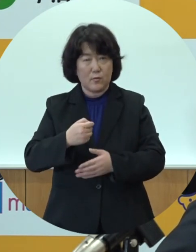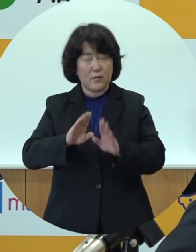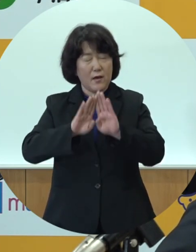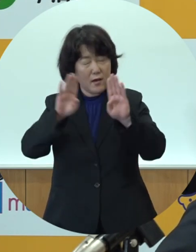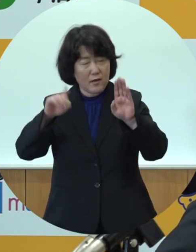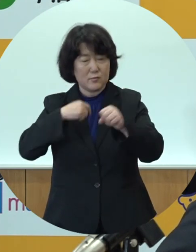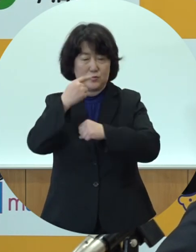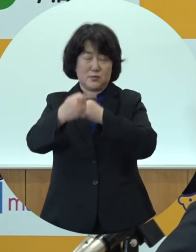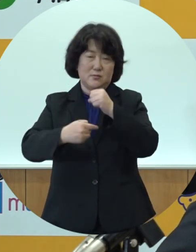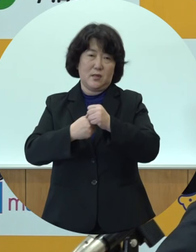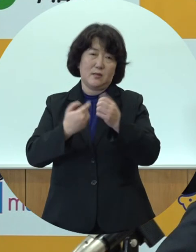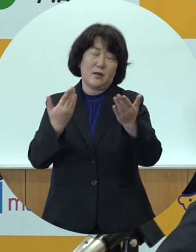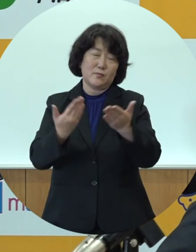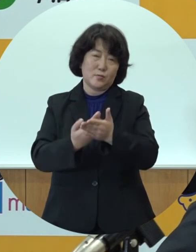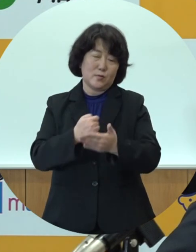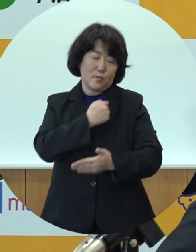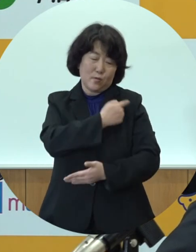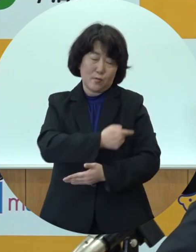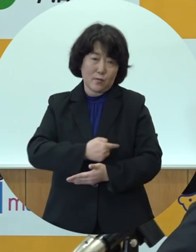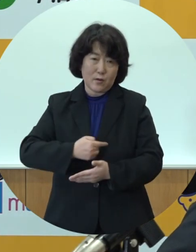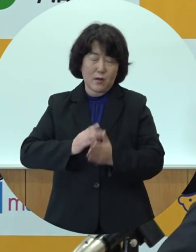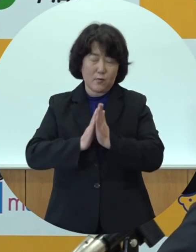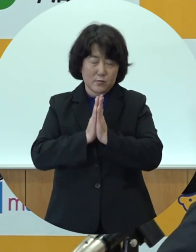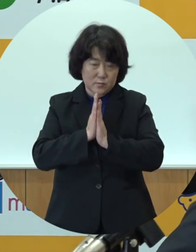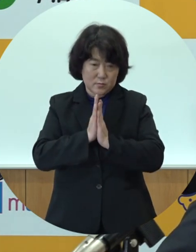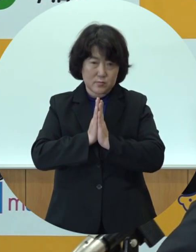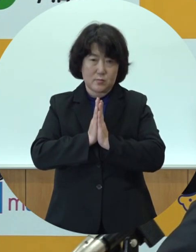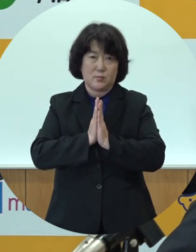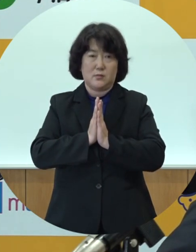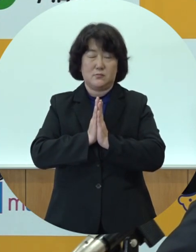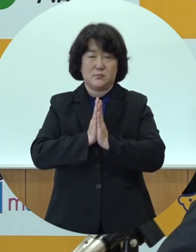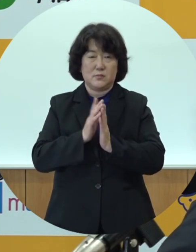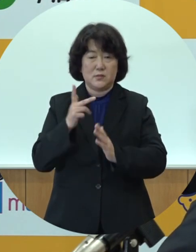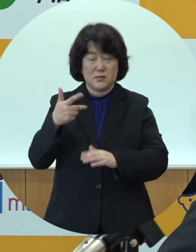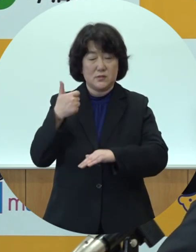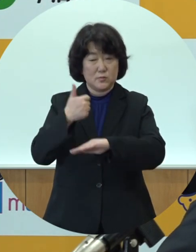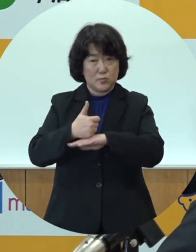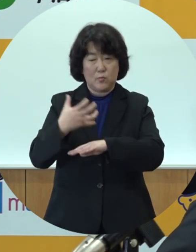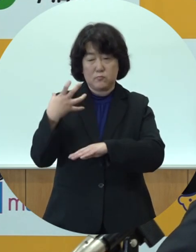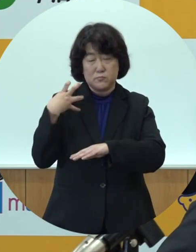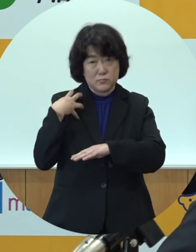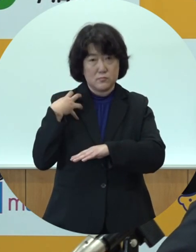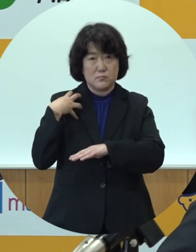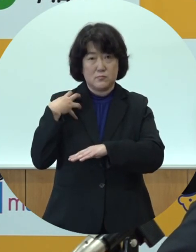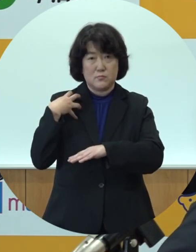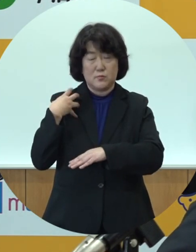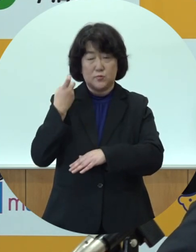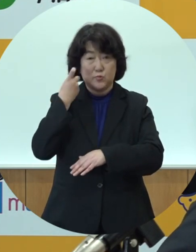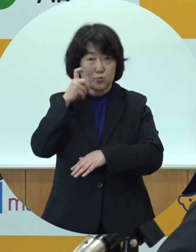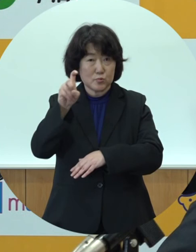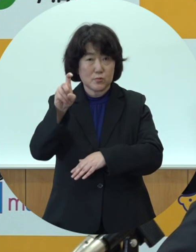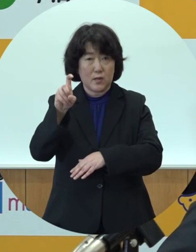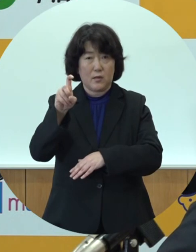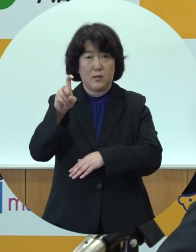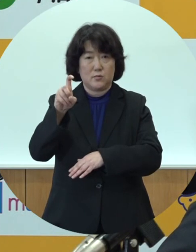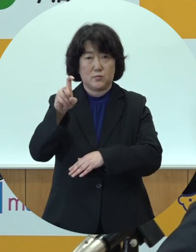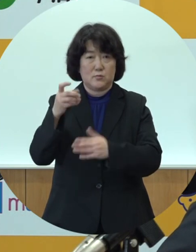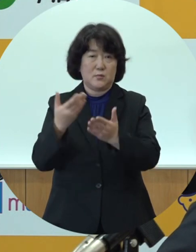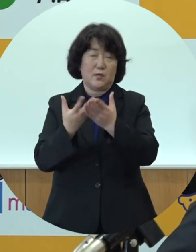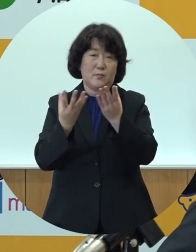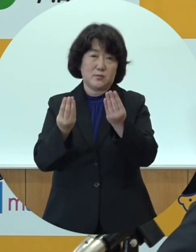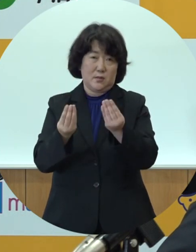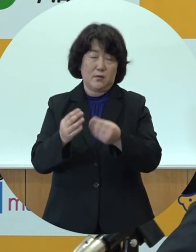ますことを心よりお祈りをしてございます。市長に就任をさせていただきまして10ヶ月が経ち